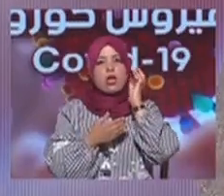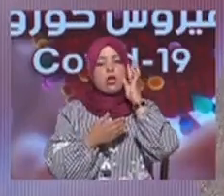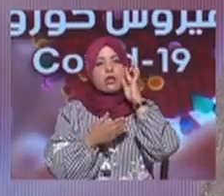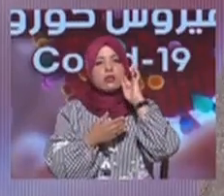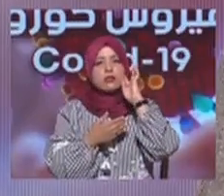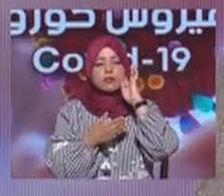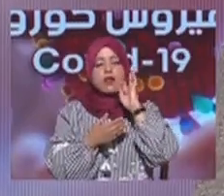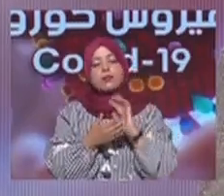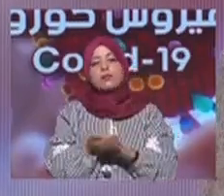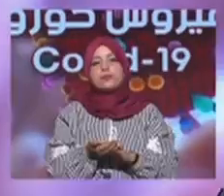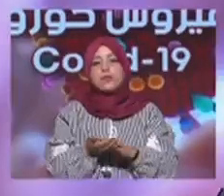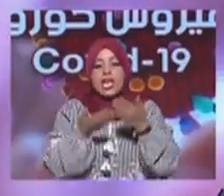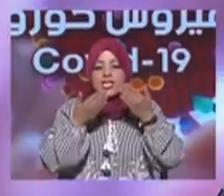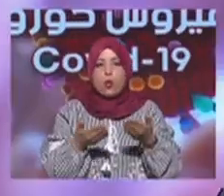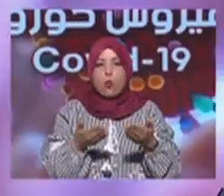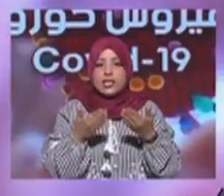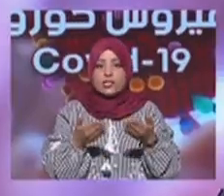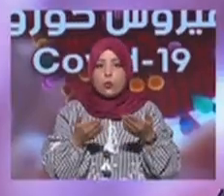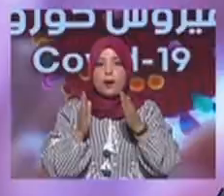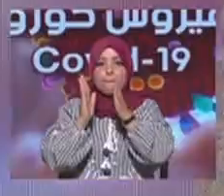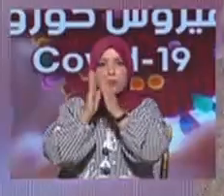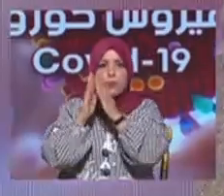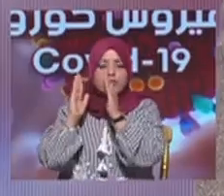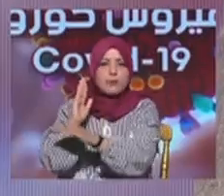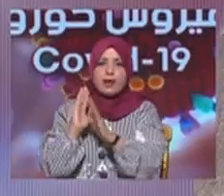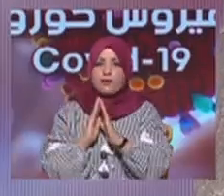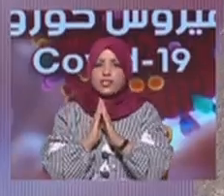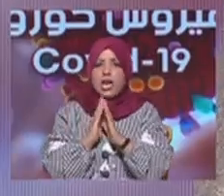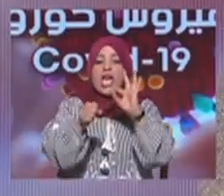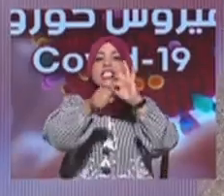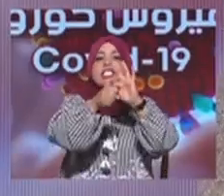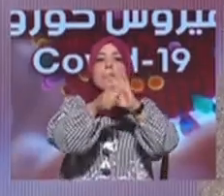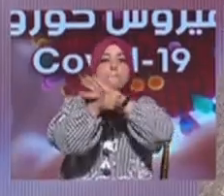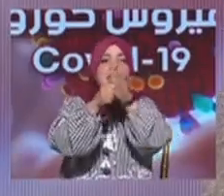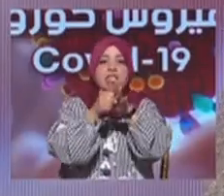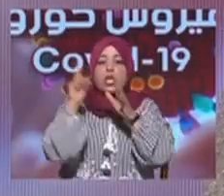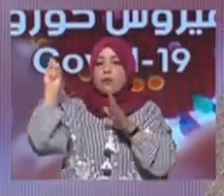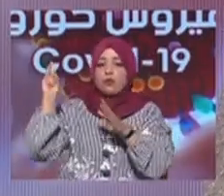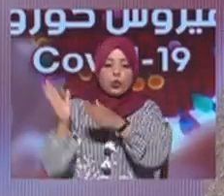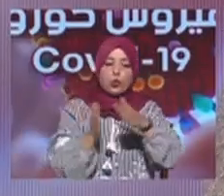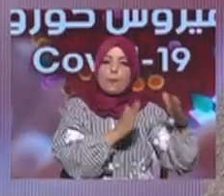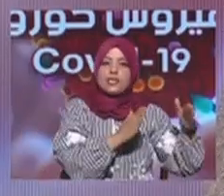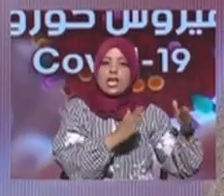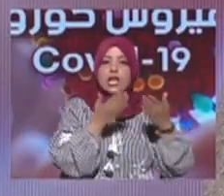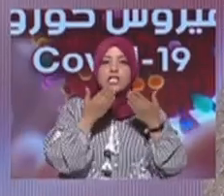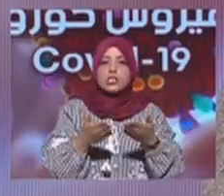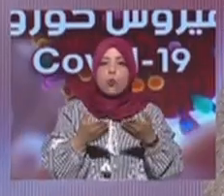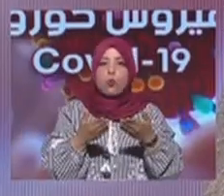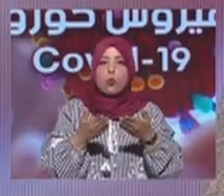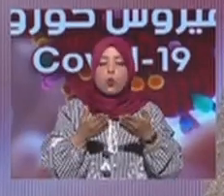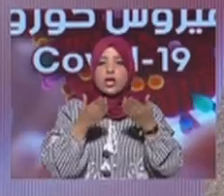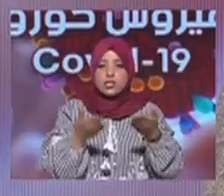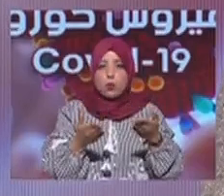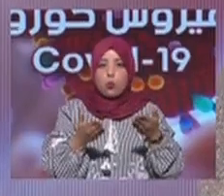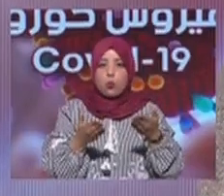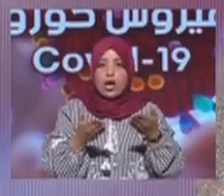des centres de prise en charge. Ils doivent être placés dans des centres de prise en